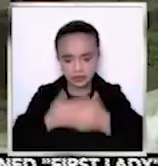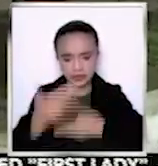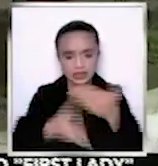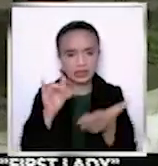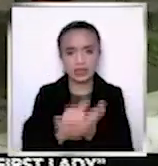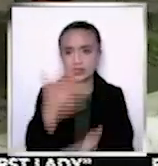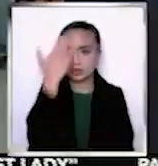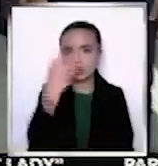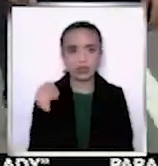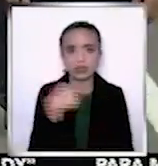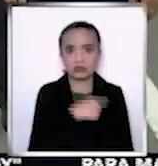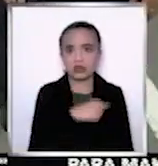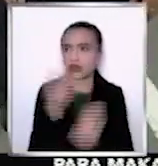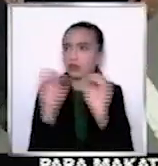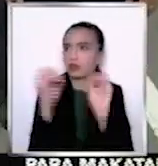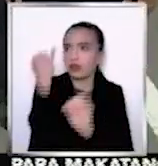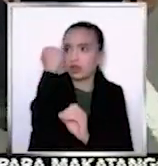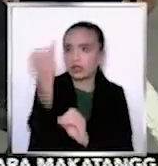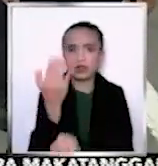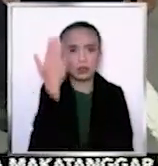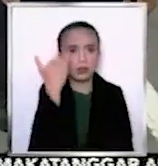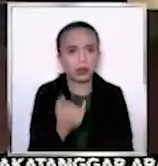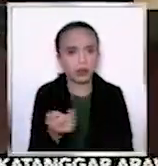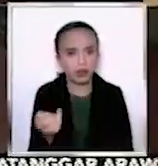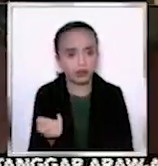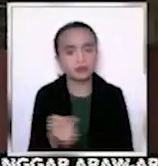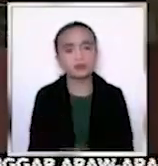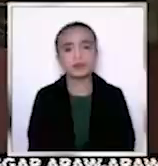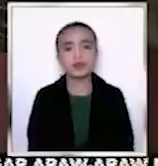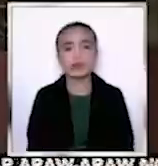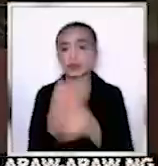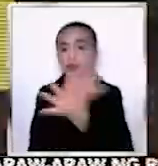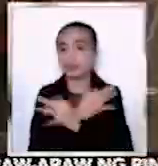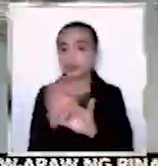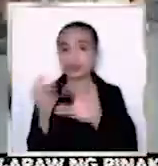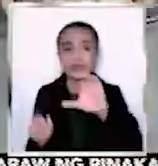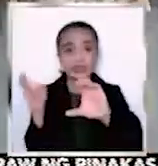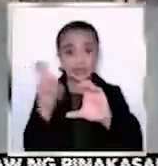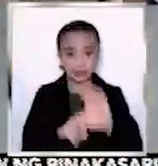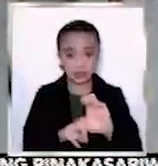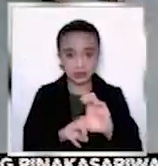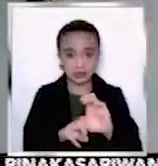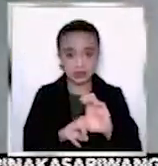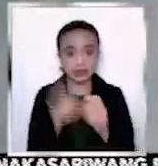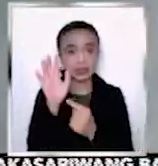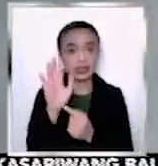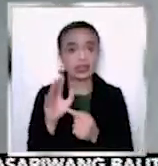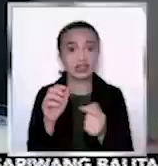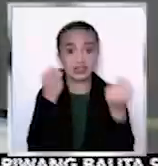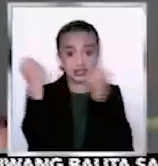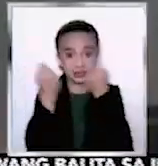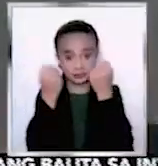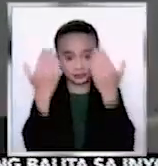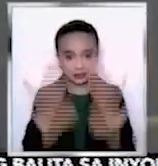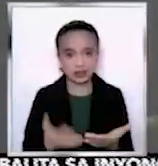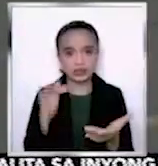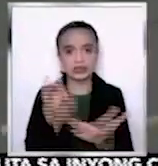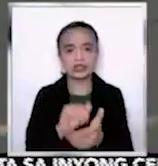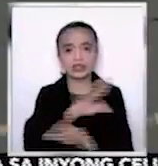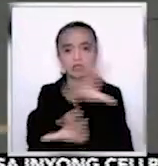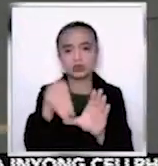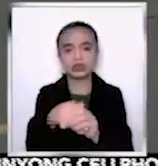po biglang nagkaroon ng ganito. Ang libreng sakay na serbisyuhan ng mga nagrally ay bahagi ng service contracting program ng